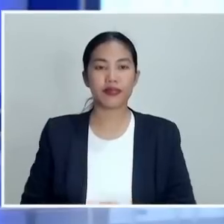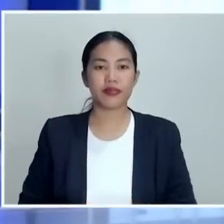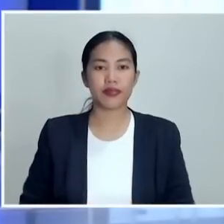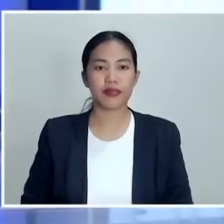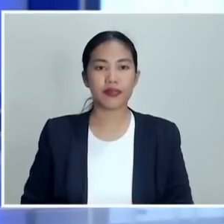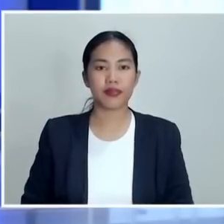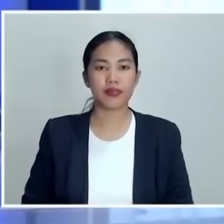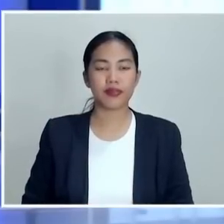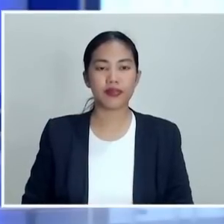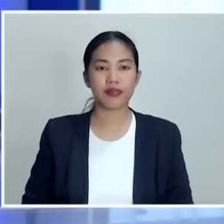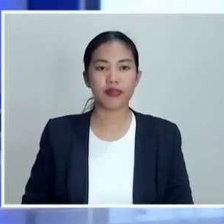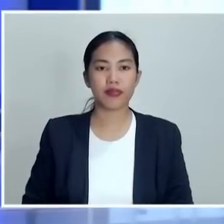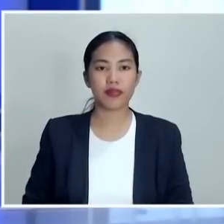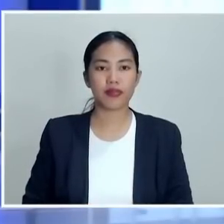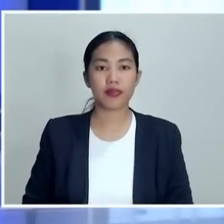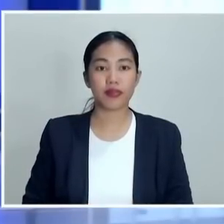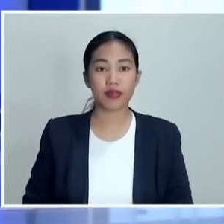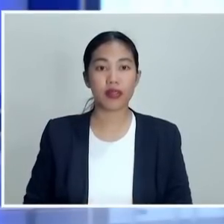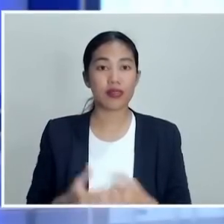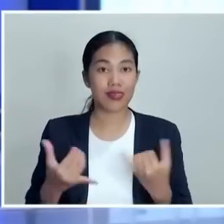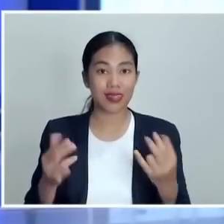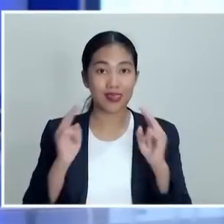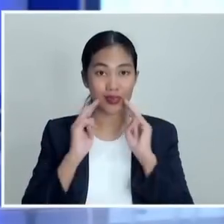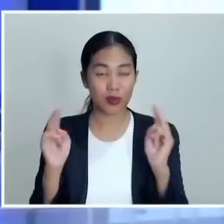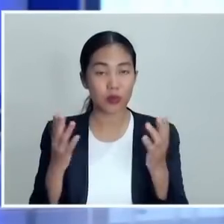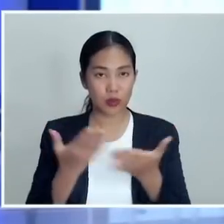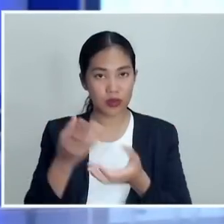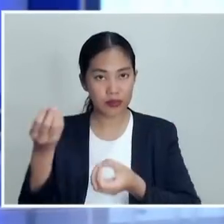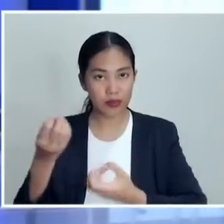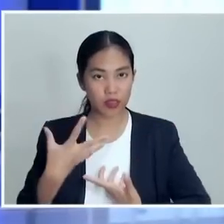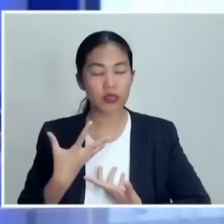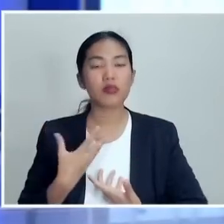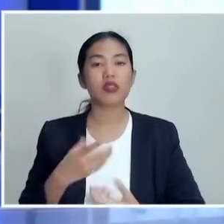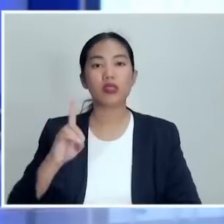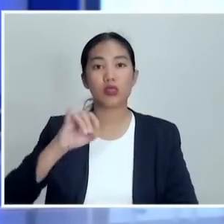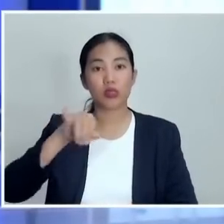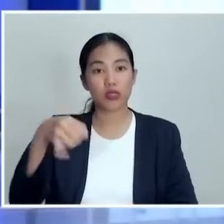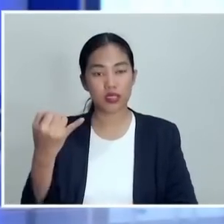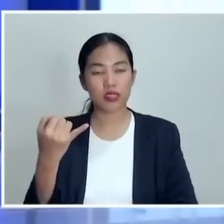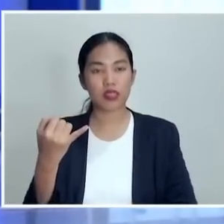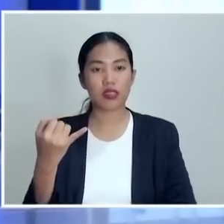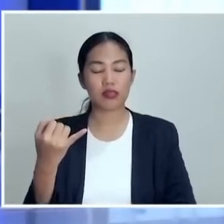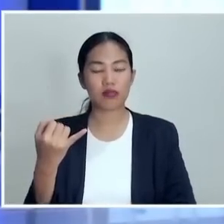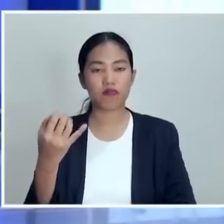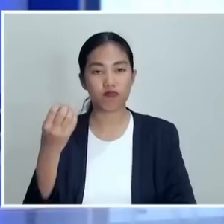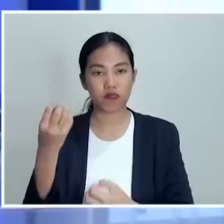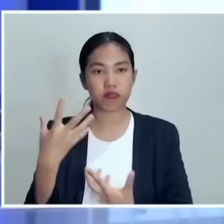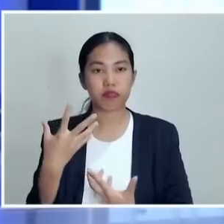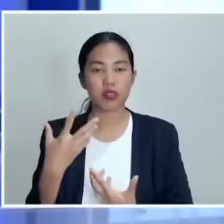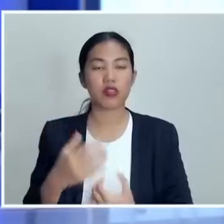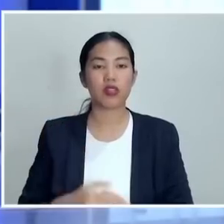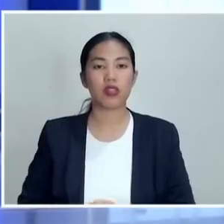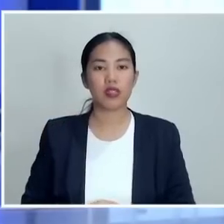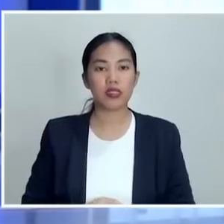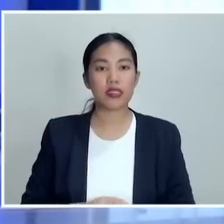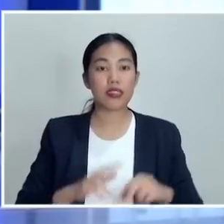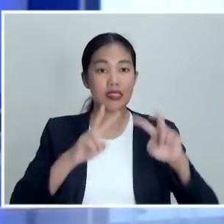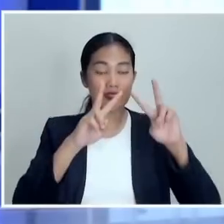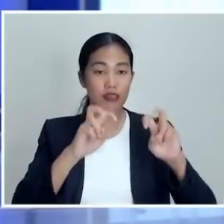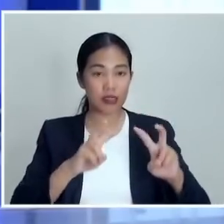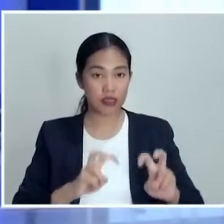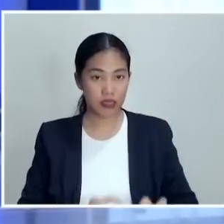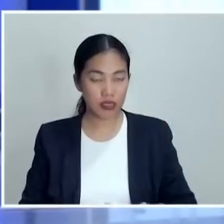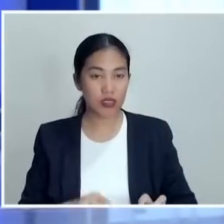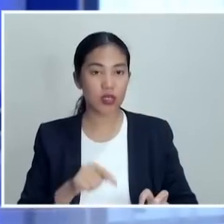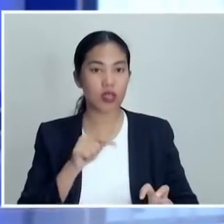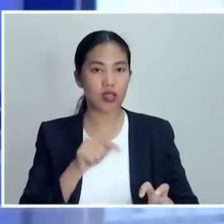At sa kapapasok lang na balita, ipinayag ng DOJ na kasama nilang iimbestigahan ang Marina at Coast Guard sa nangyaring